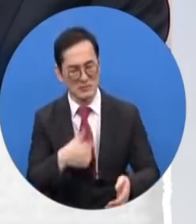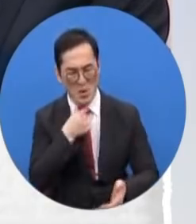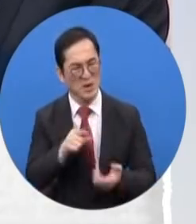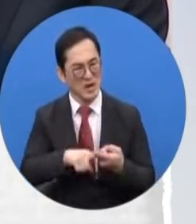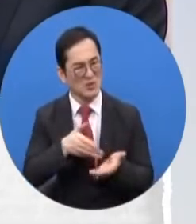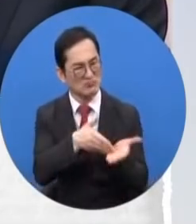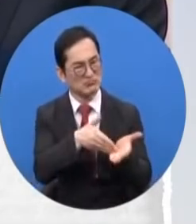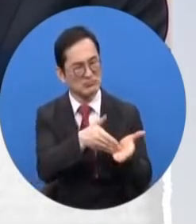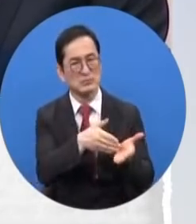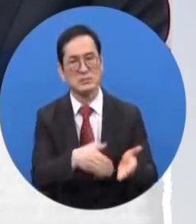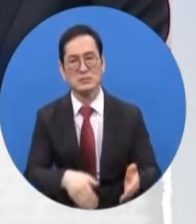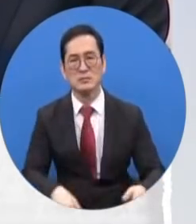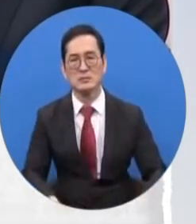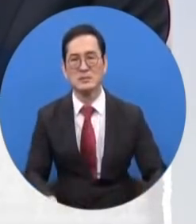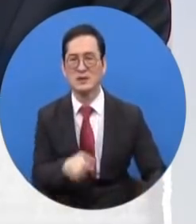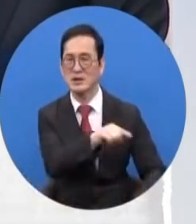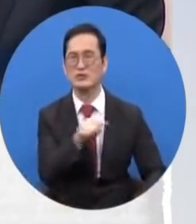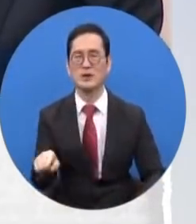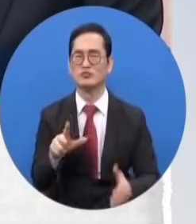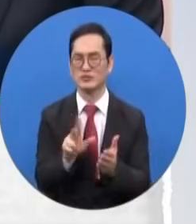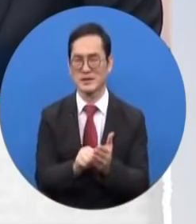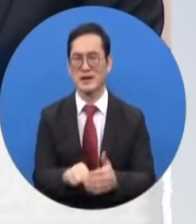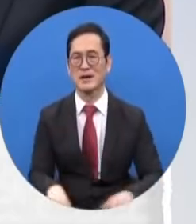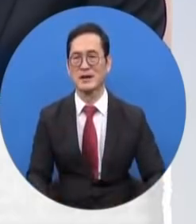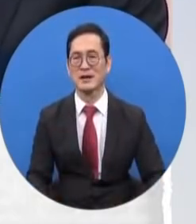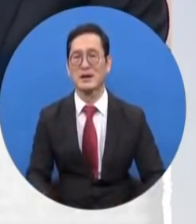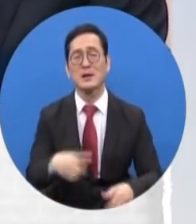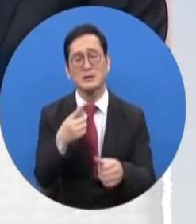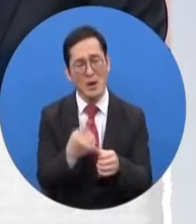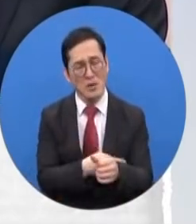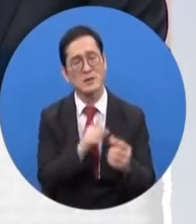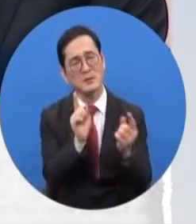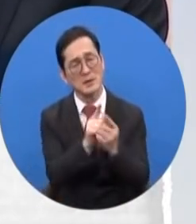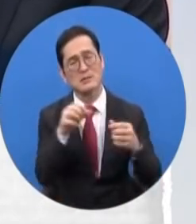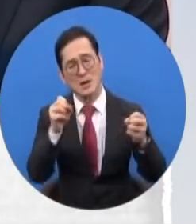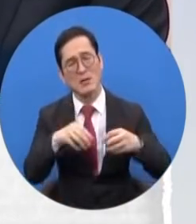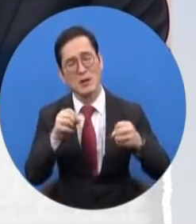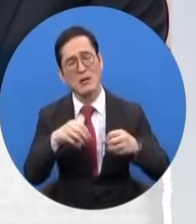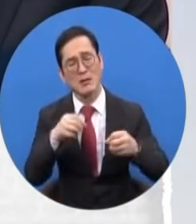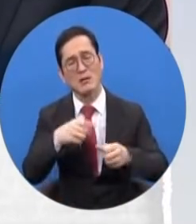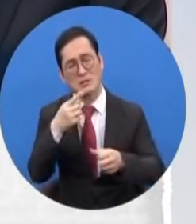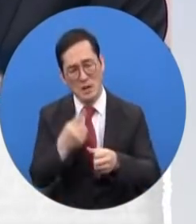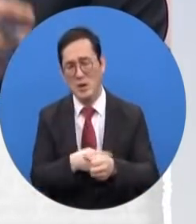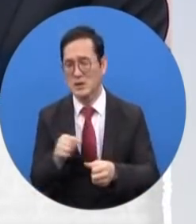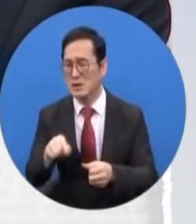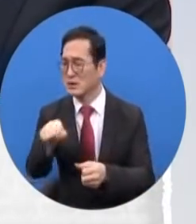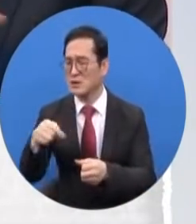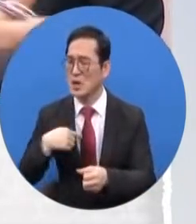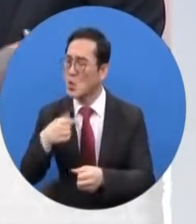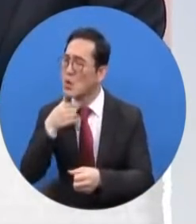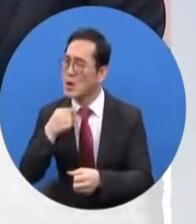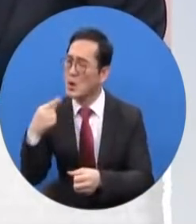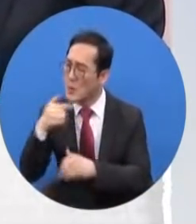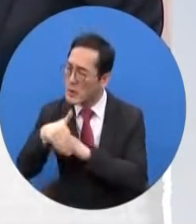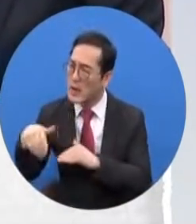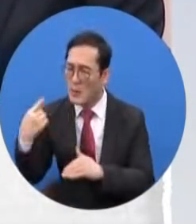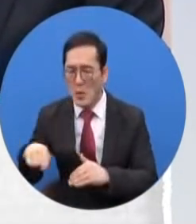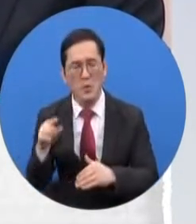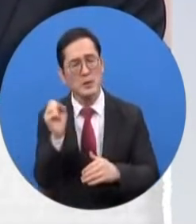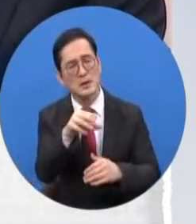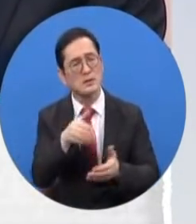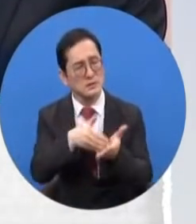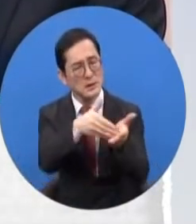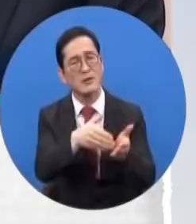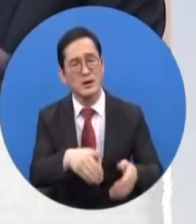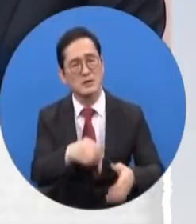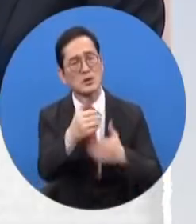그것도 문제가 있는 거지만, 저는 어쨌든 어제도 얘기했지만 만나서 얘기하는 것 자체가 양쪽 모두가 지금의 시대 정신이